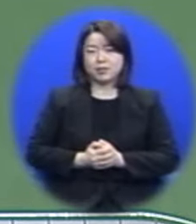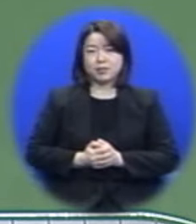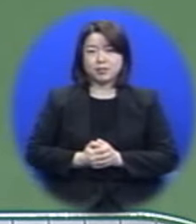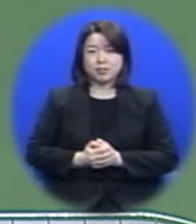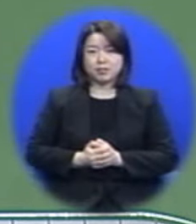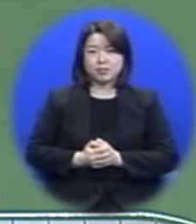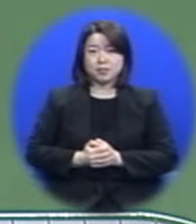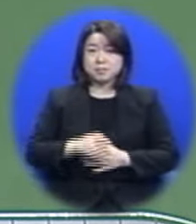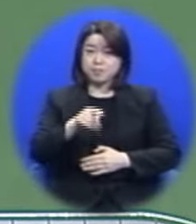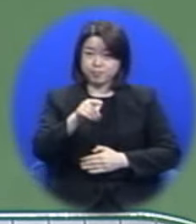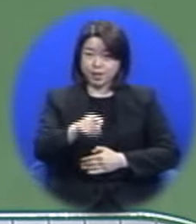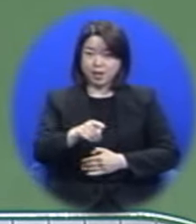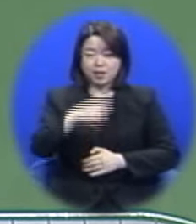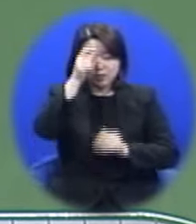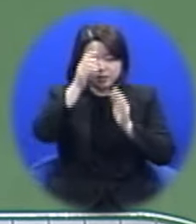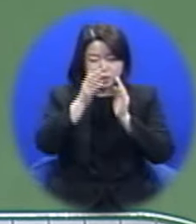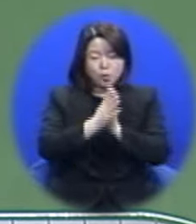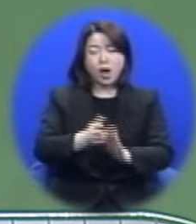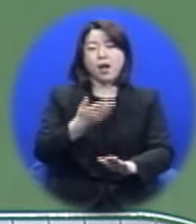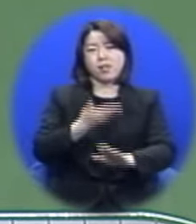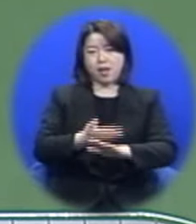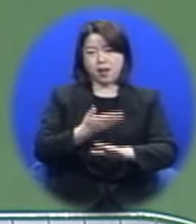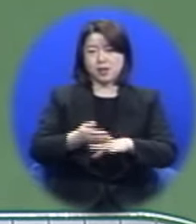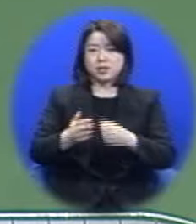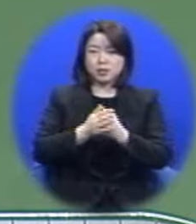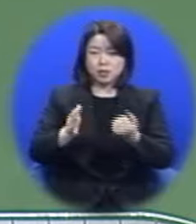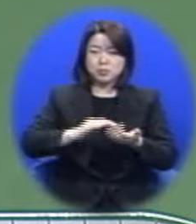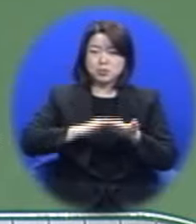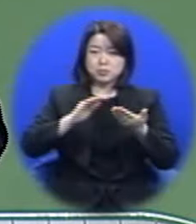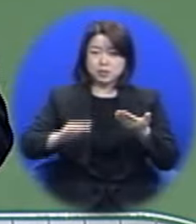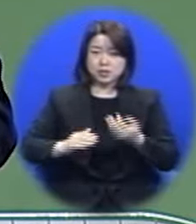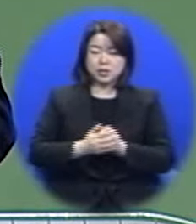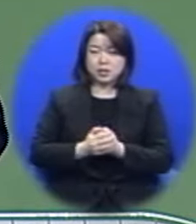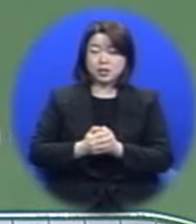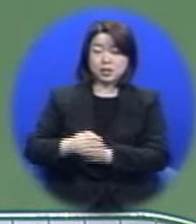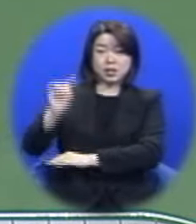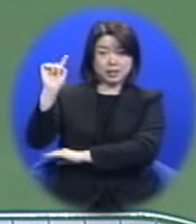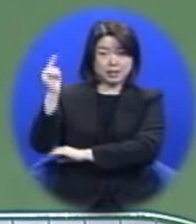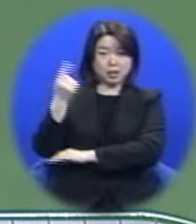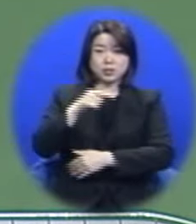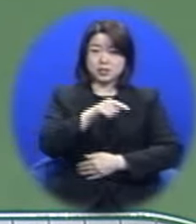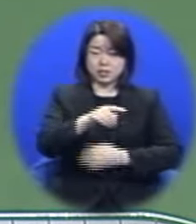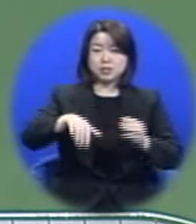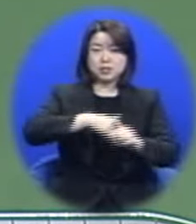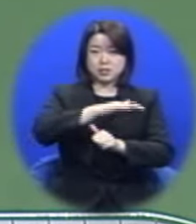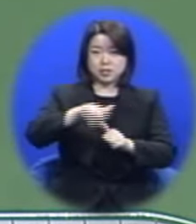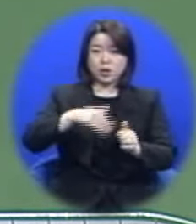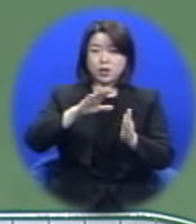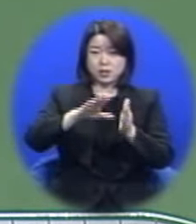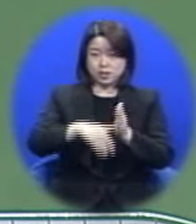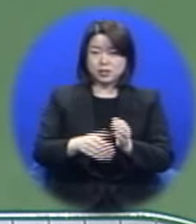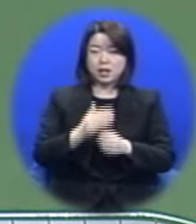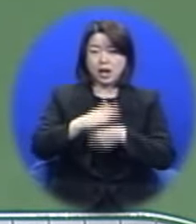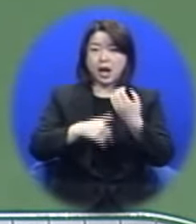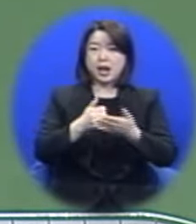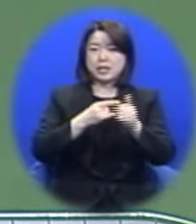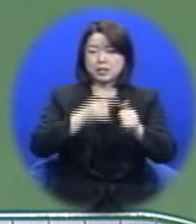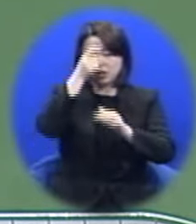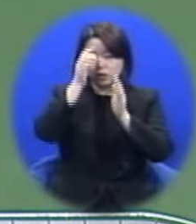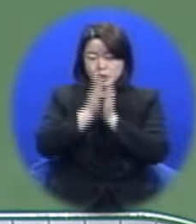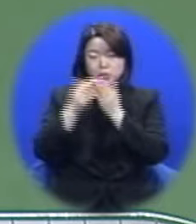그건 그의 기도가 달랐기 때문입니다. 다윗은 이런 상황에서 하나님께 이렇게